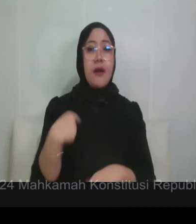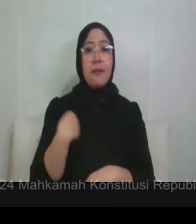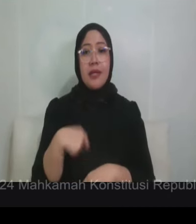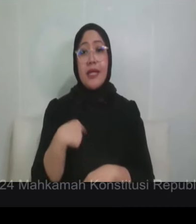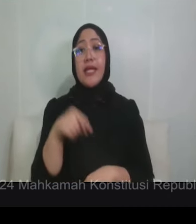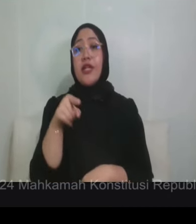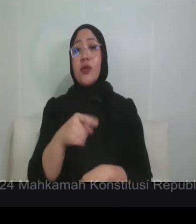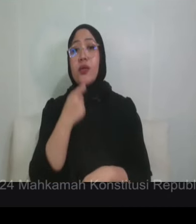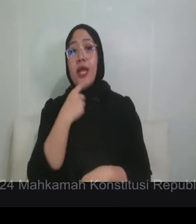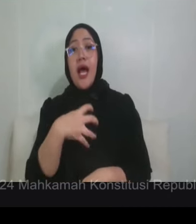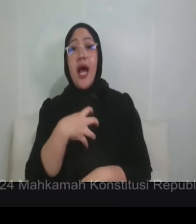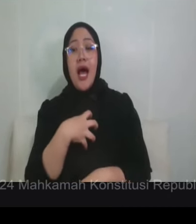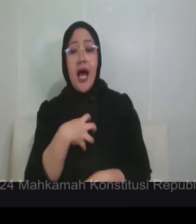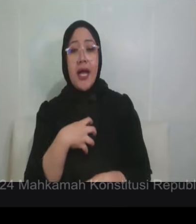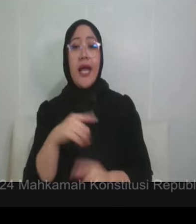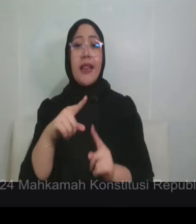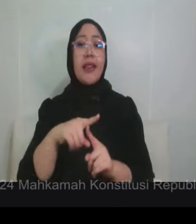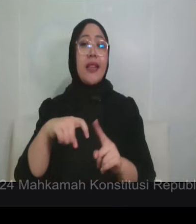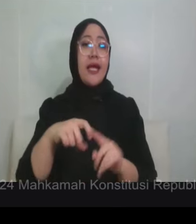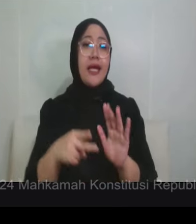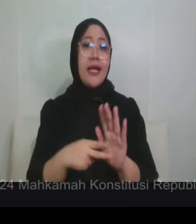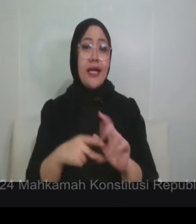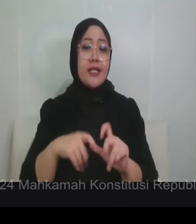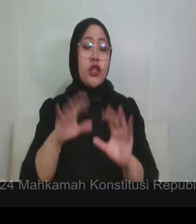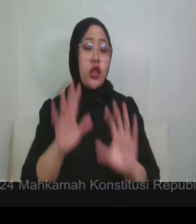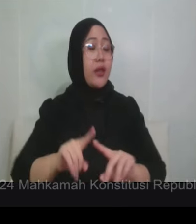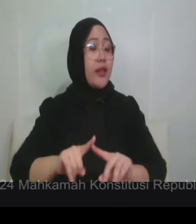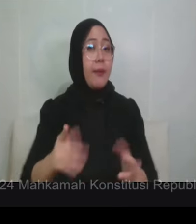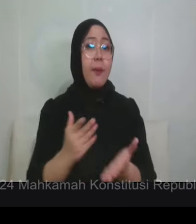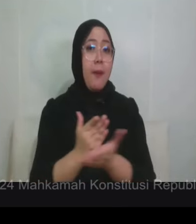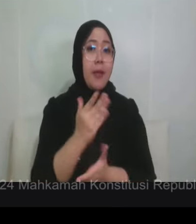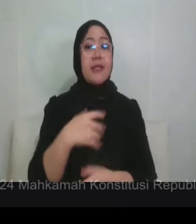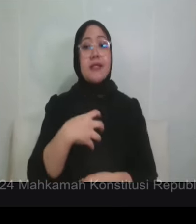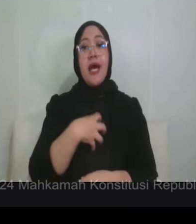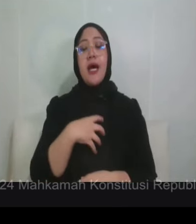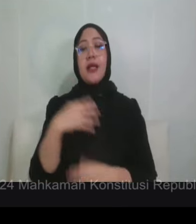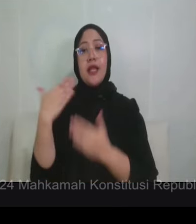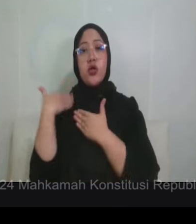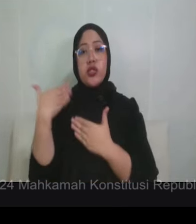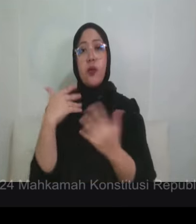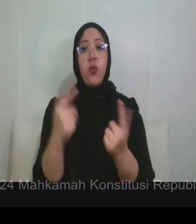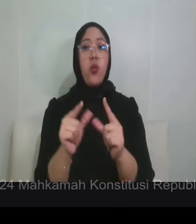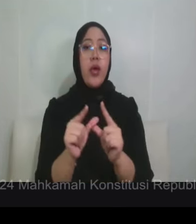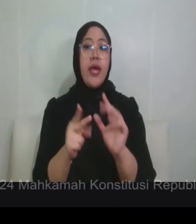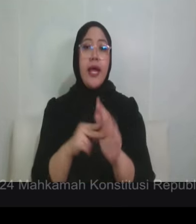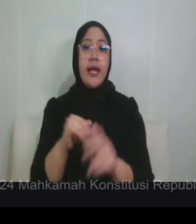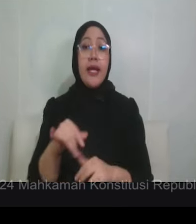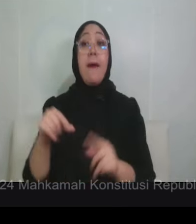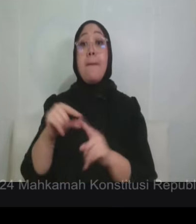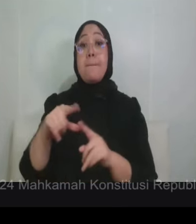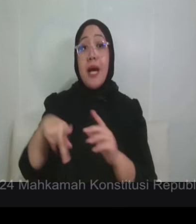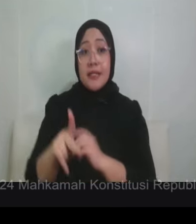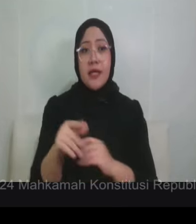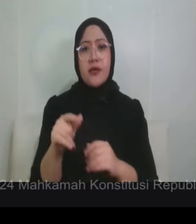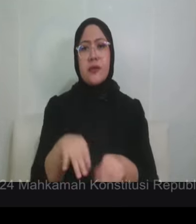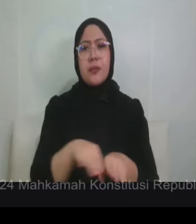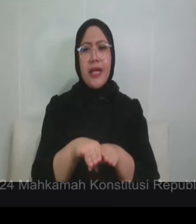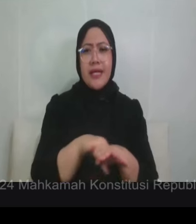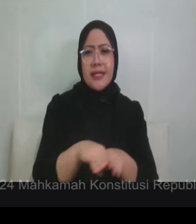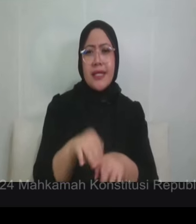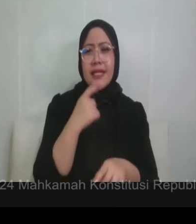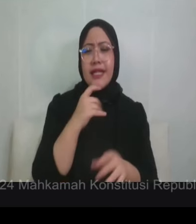bersifat teknis administratif tetapi pembatasan hak dan kewajiban warga negara inkasu wajib pajak adalah tidak sejalah dengan esensi dan ruang lingkup